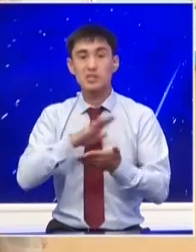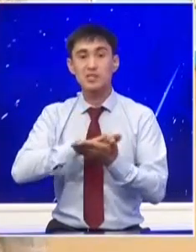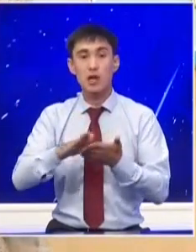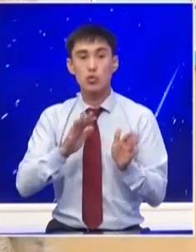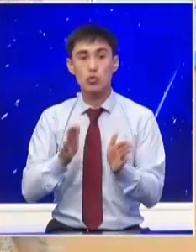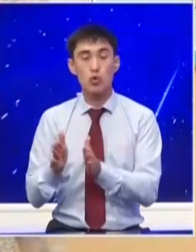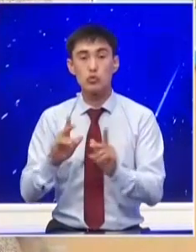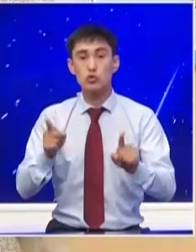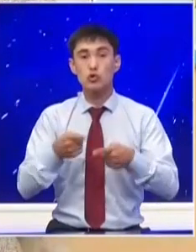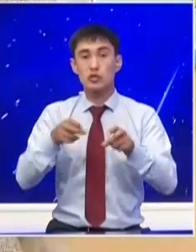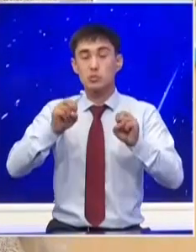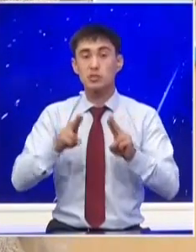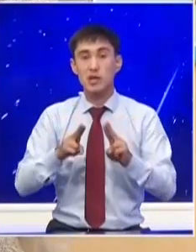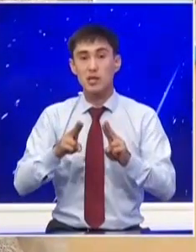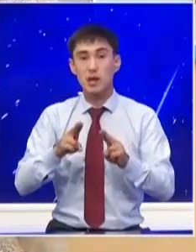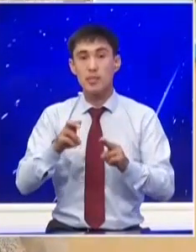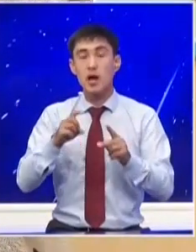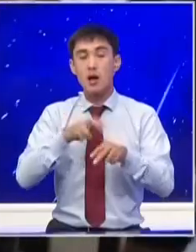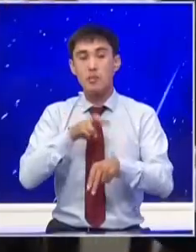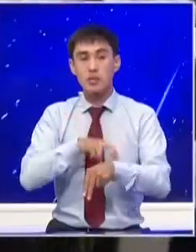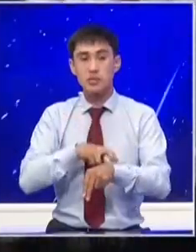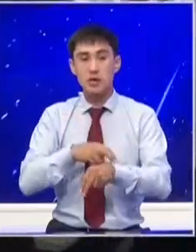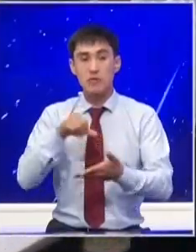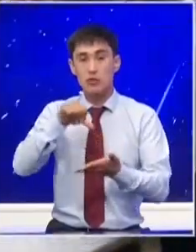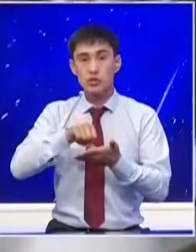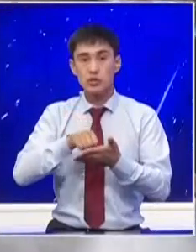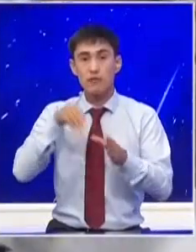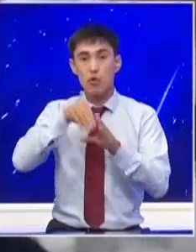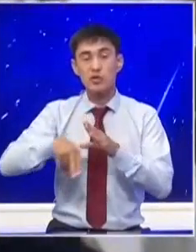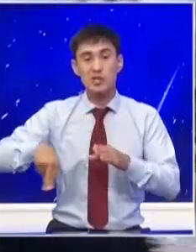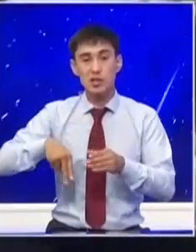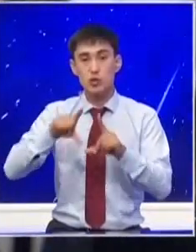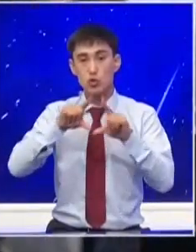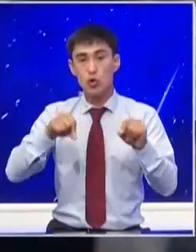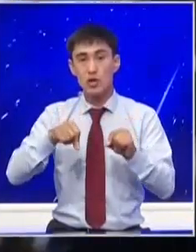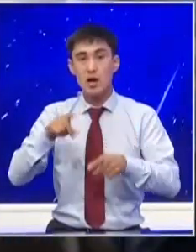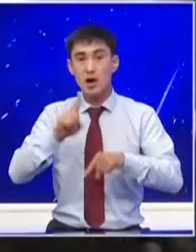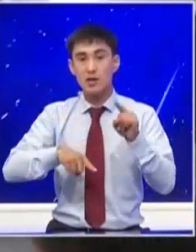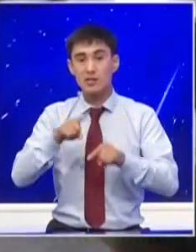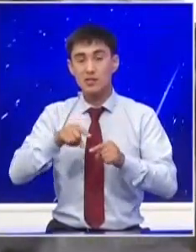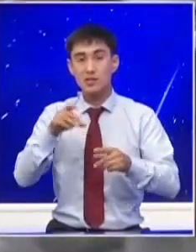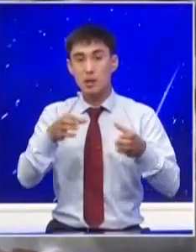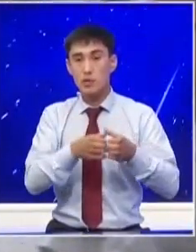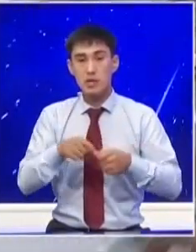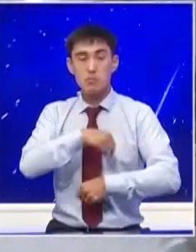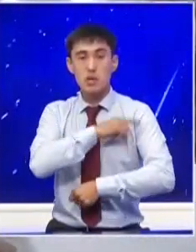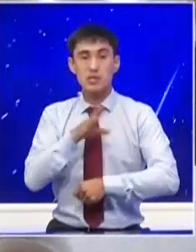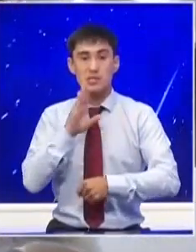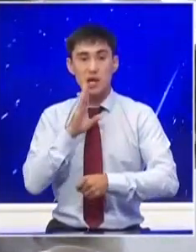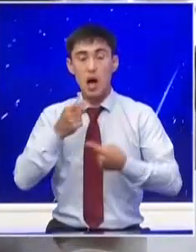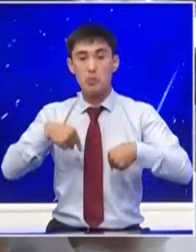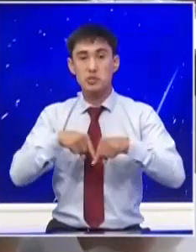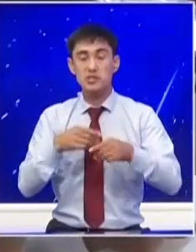санитарных норм создана специальная брокеражная комиссия. В ее состав входят директор школы, члены родительского комитета, медсестра и